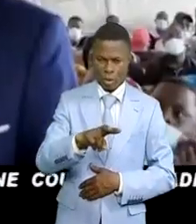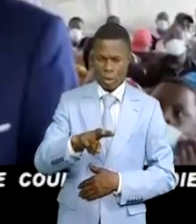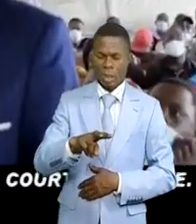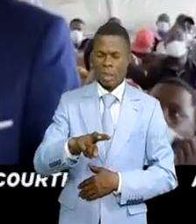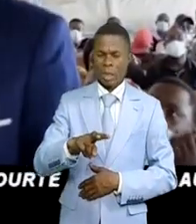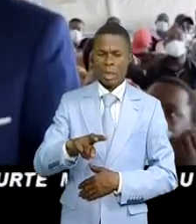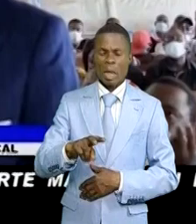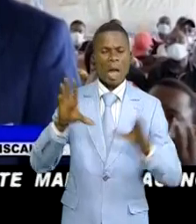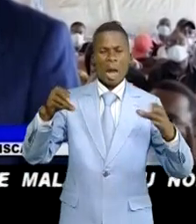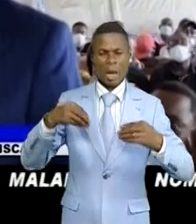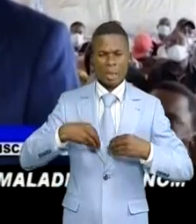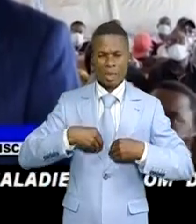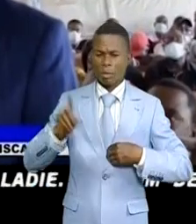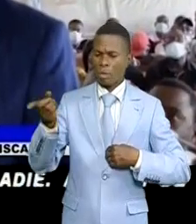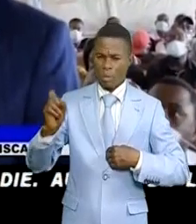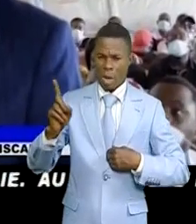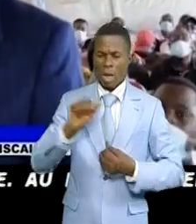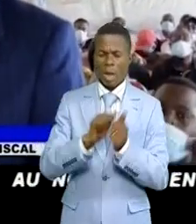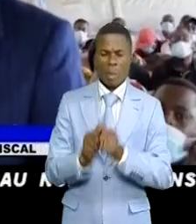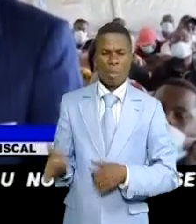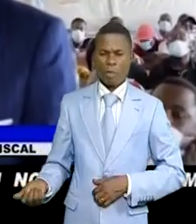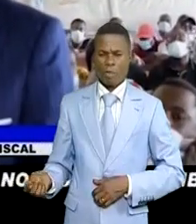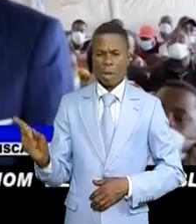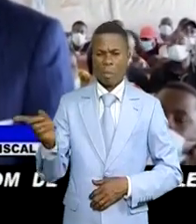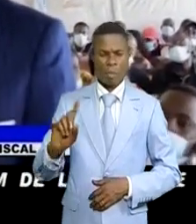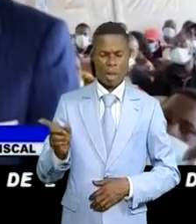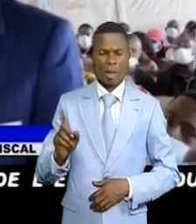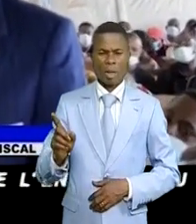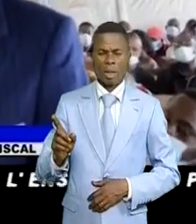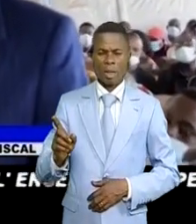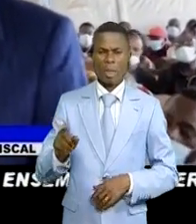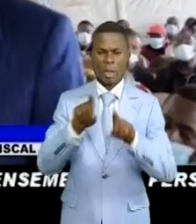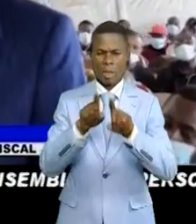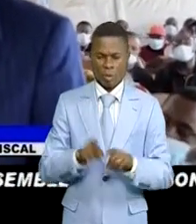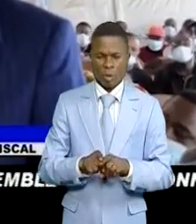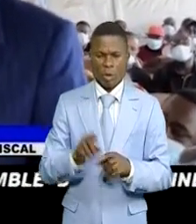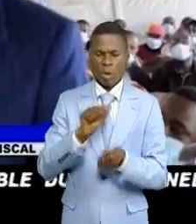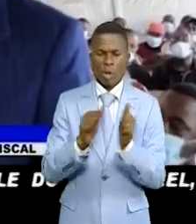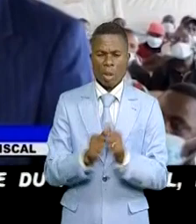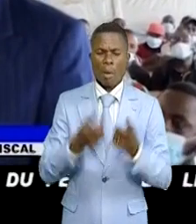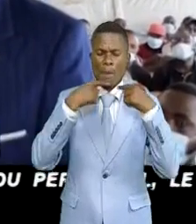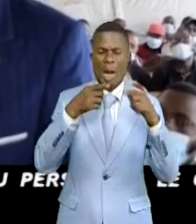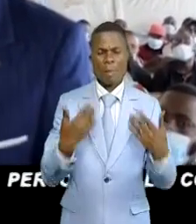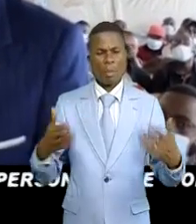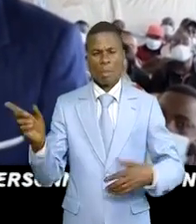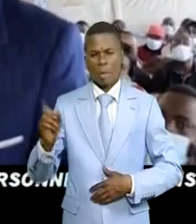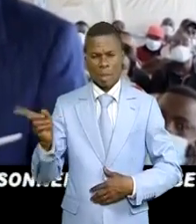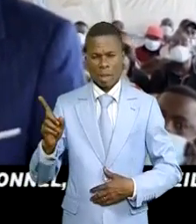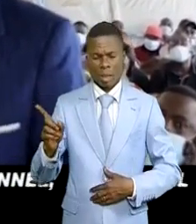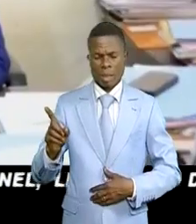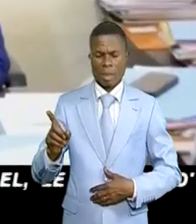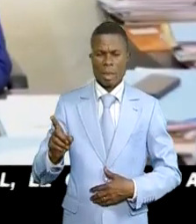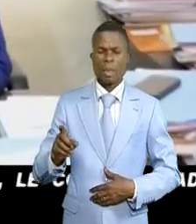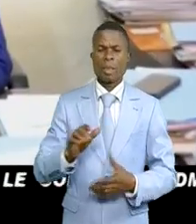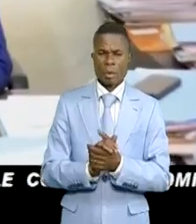résister aux tentatives de corruption et au trafic d'influence des hommes politiques.